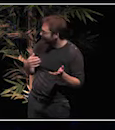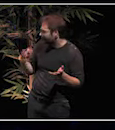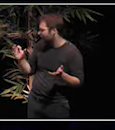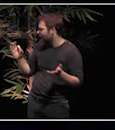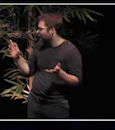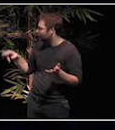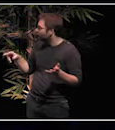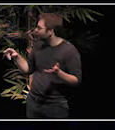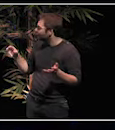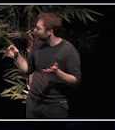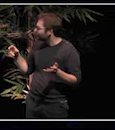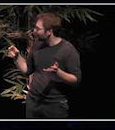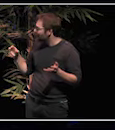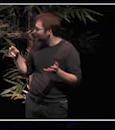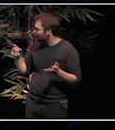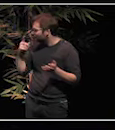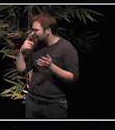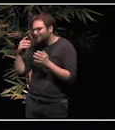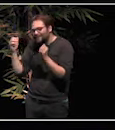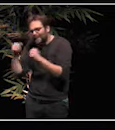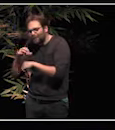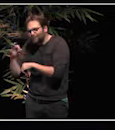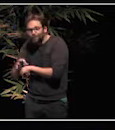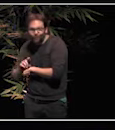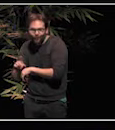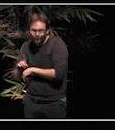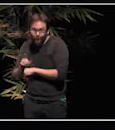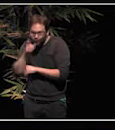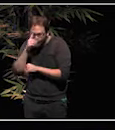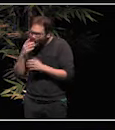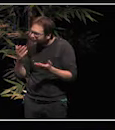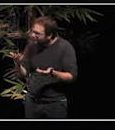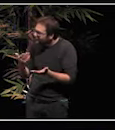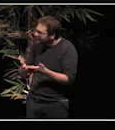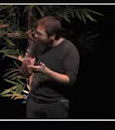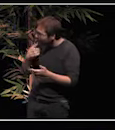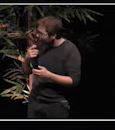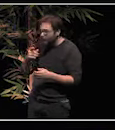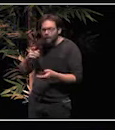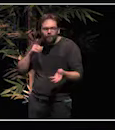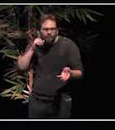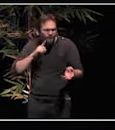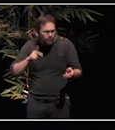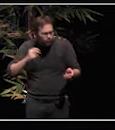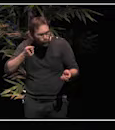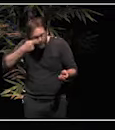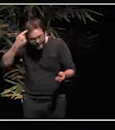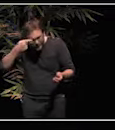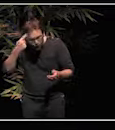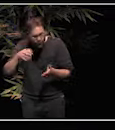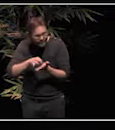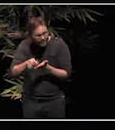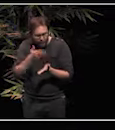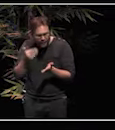qu'on ne serait pas forcément entièrement d'accord sur ce point-là, parce que ce que tu nous dis là, c'est finalement que les femmes sont plus intelligentes, ont une meilleure stratégie de course.